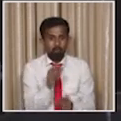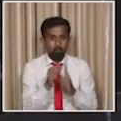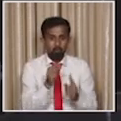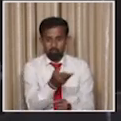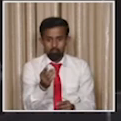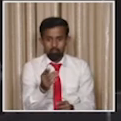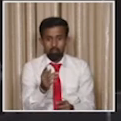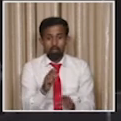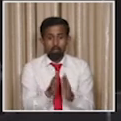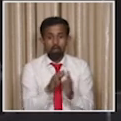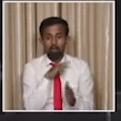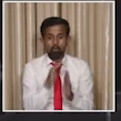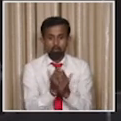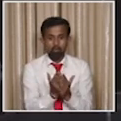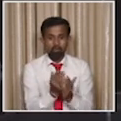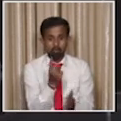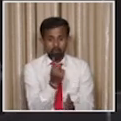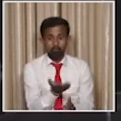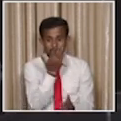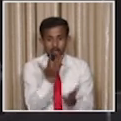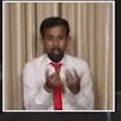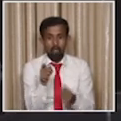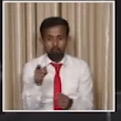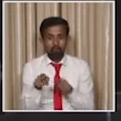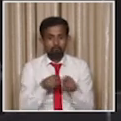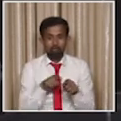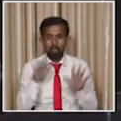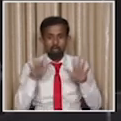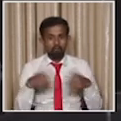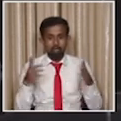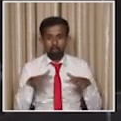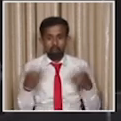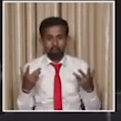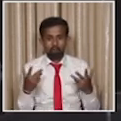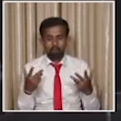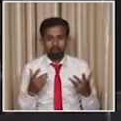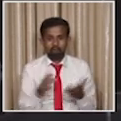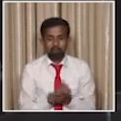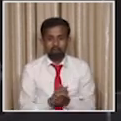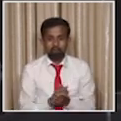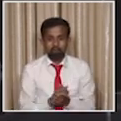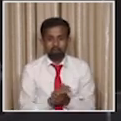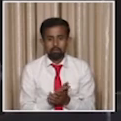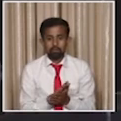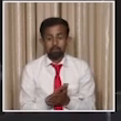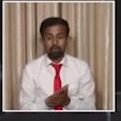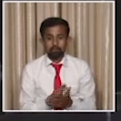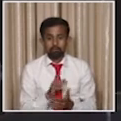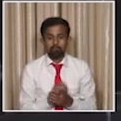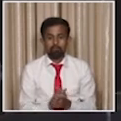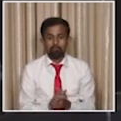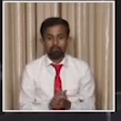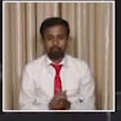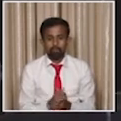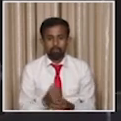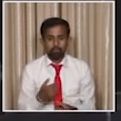හරි එතකොට ඒ බුද්ධ්‍යංශ කට්ටිය එහෙම ආවේ නෑ කියන එක මං හිතන්නේ ඒක චයිල්ඩ්ලිස් ඇලිගේෂන් එකක් කියලා මම මේ හිතන්නේ. හැබැයි